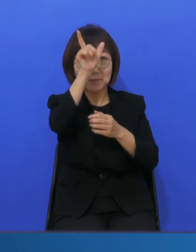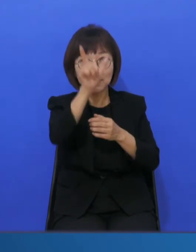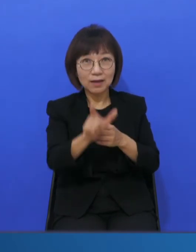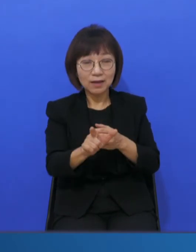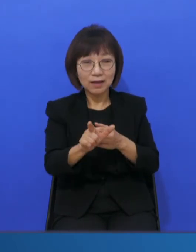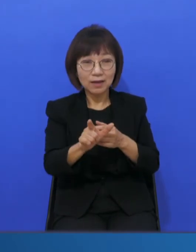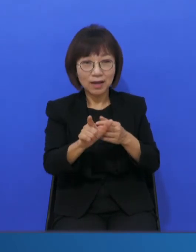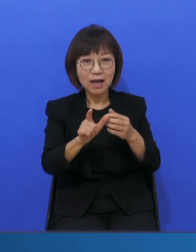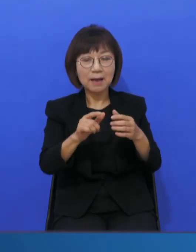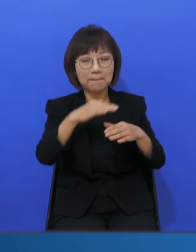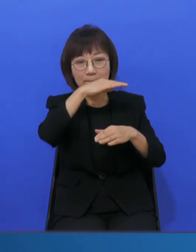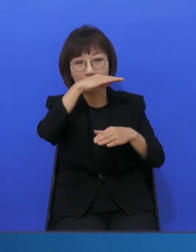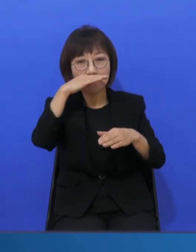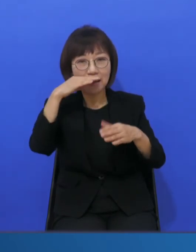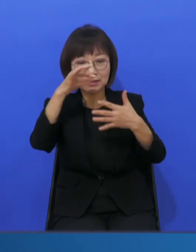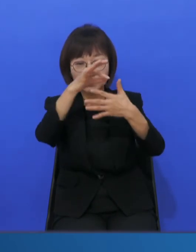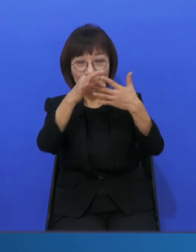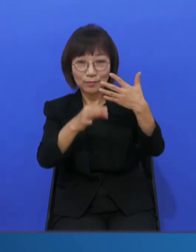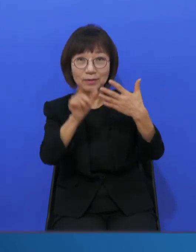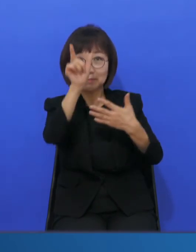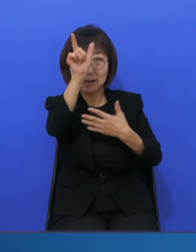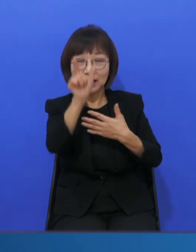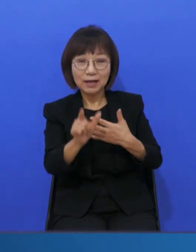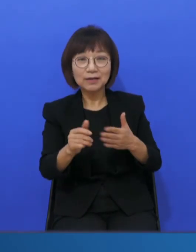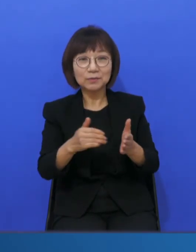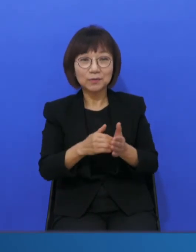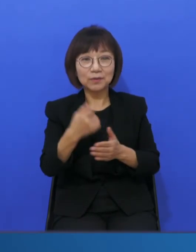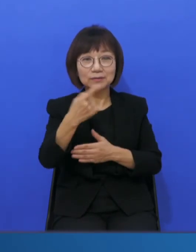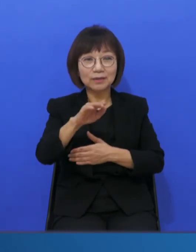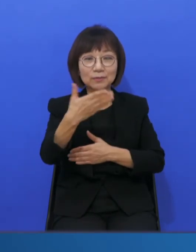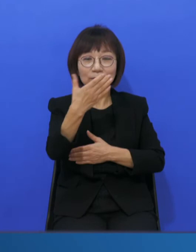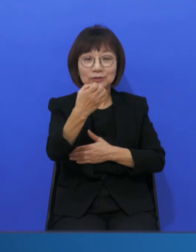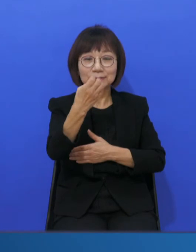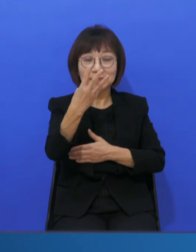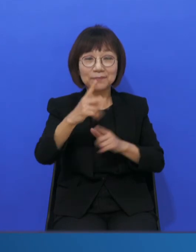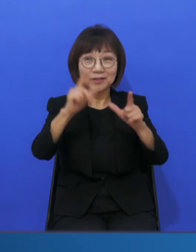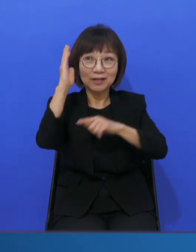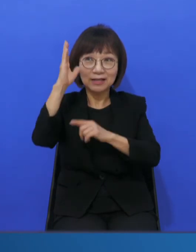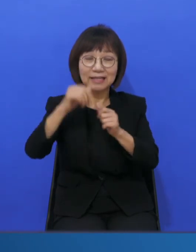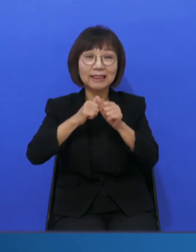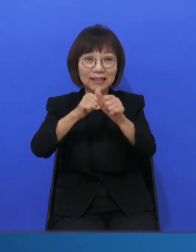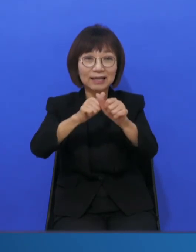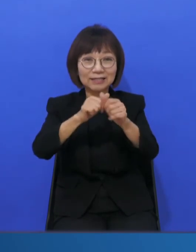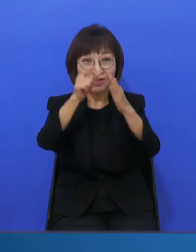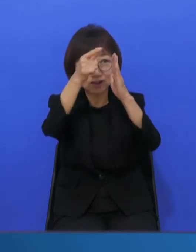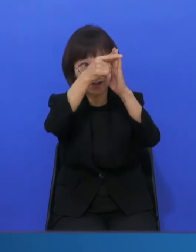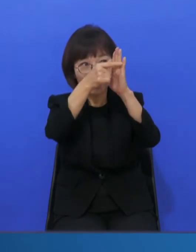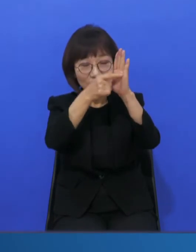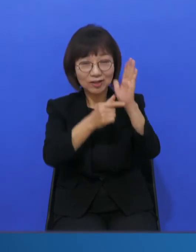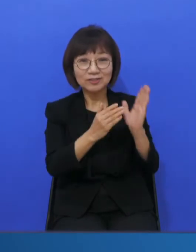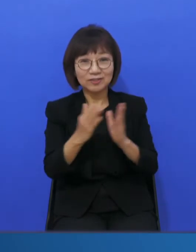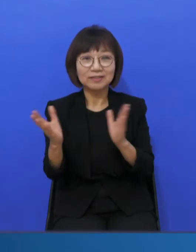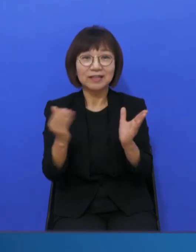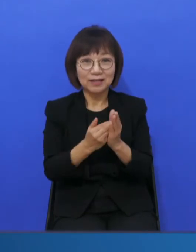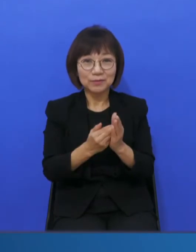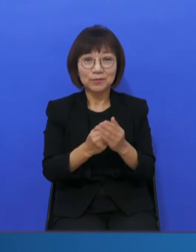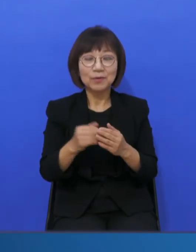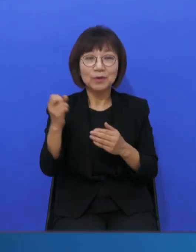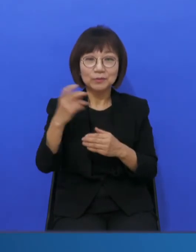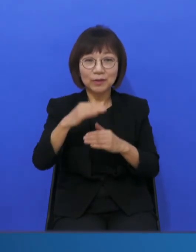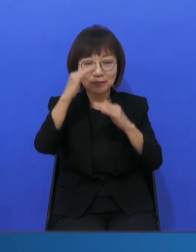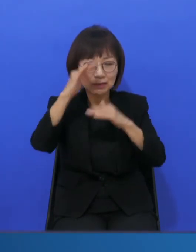원래대로 바로잡았고 1993년 강의를 따라 목차를 분류했습니다. 또 2009년 강의를 듣고